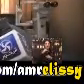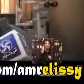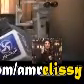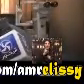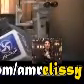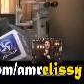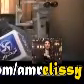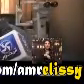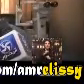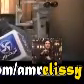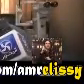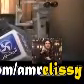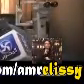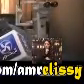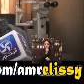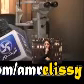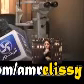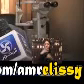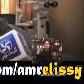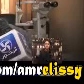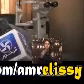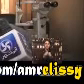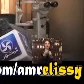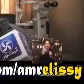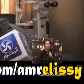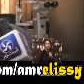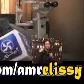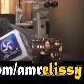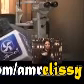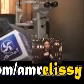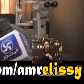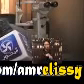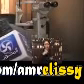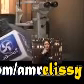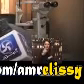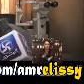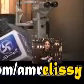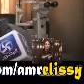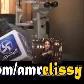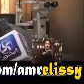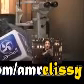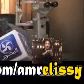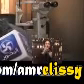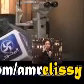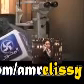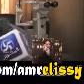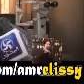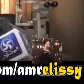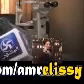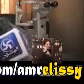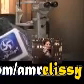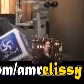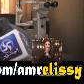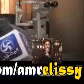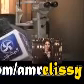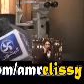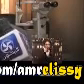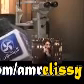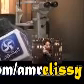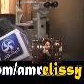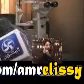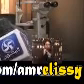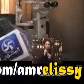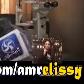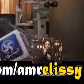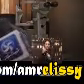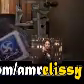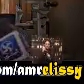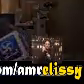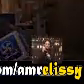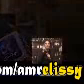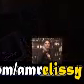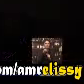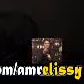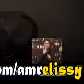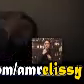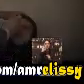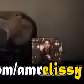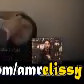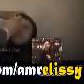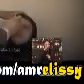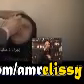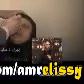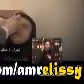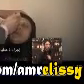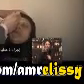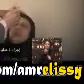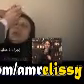العمى وبرنامج واحد من الناس بتعاون الكشف على المرضى العيون ومعالجتهم سواء جراحيا